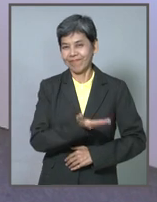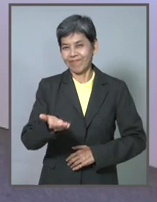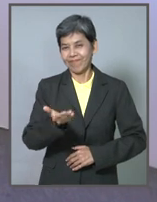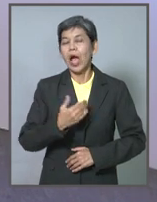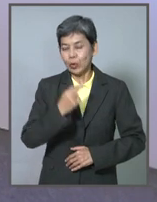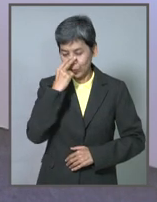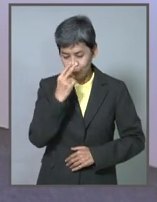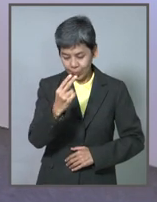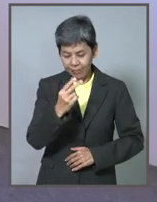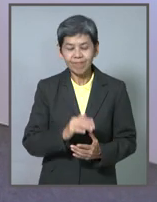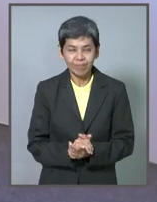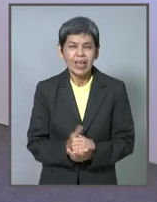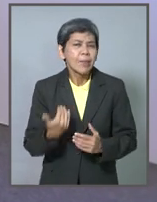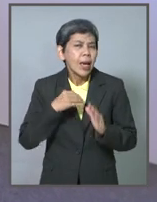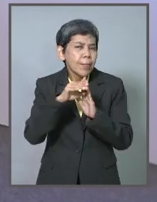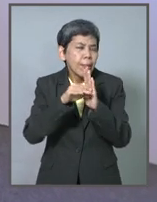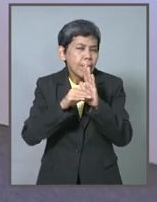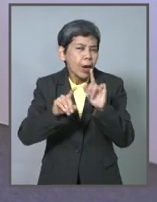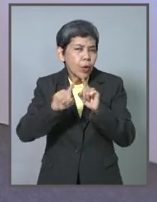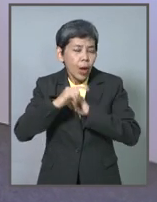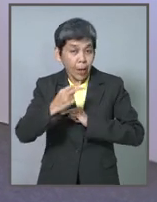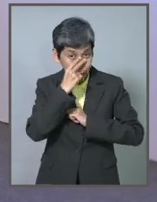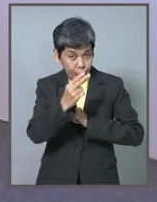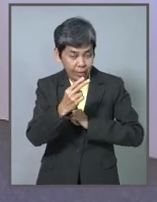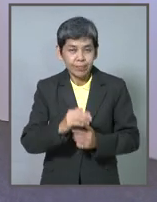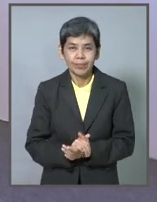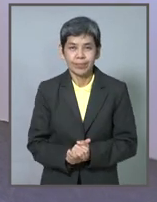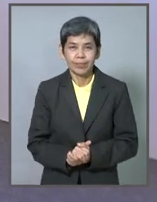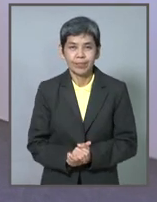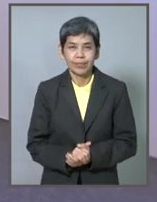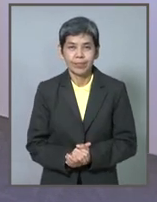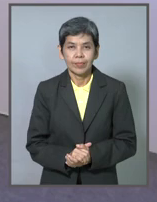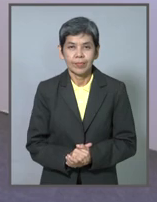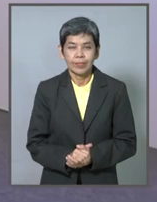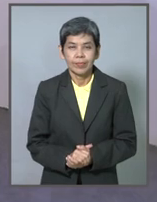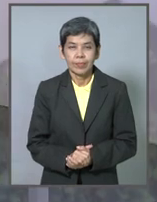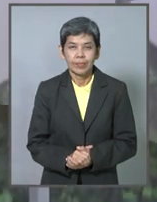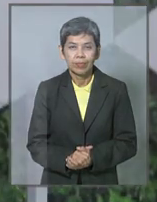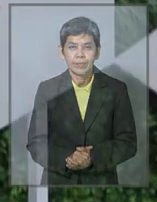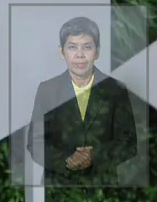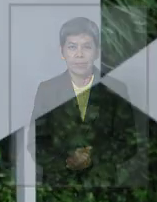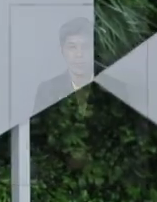มจะพาท่านผู้ชมนะฮะไปชมบรรยากาศภายในงานกันครับว่ามีอะไรน่าสนใจบ้างติดตามชมกันได้เลยฮะ